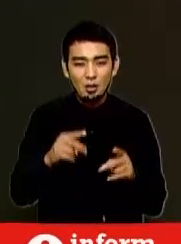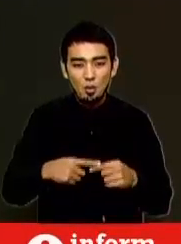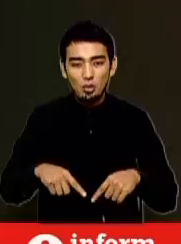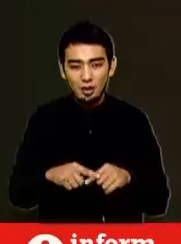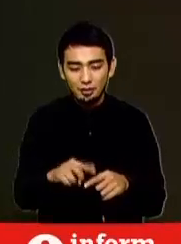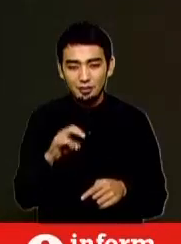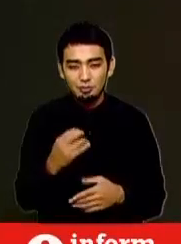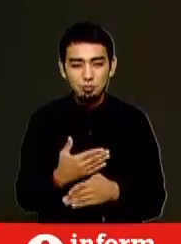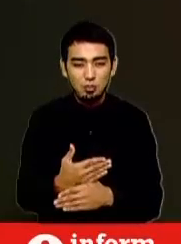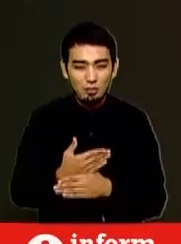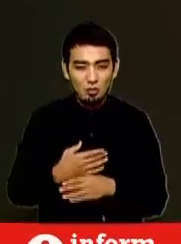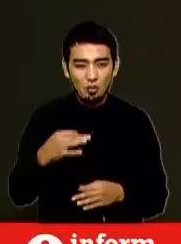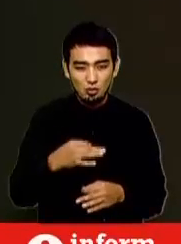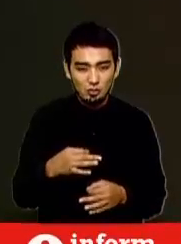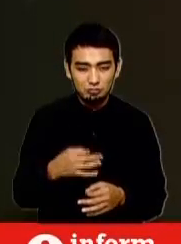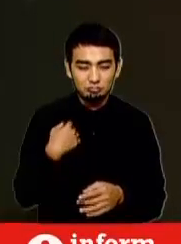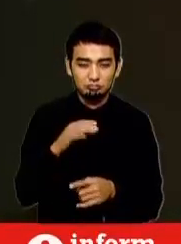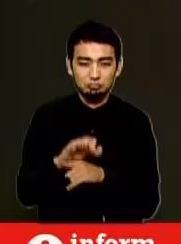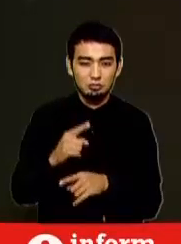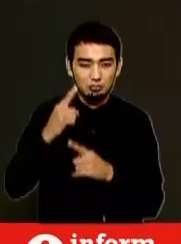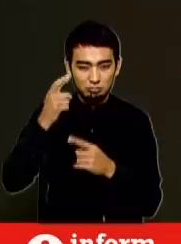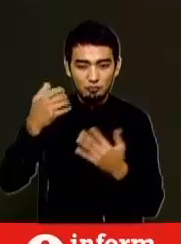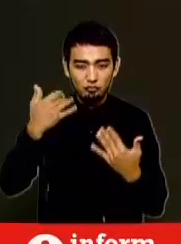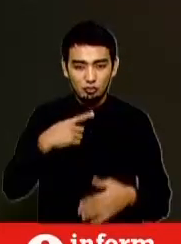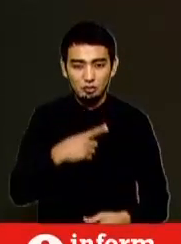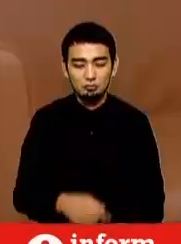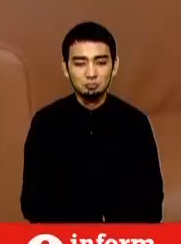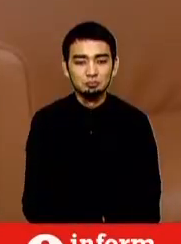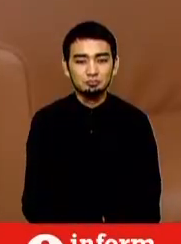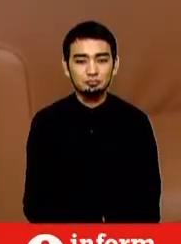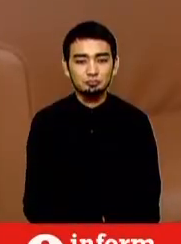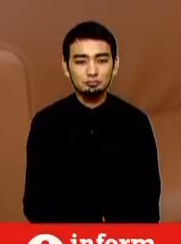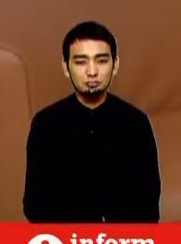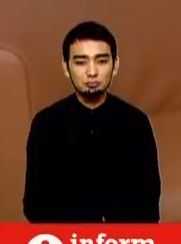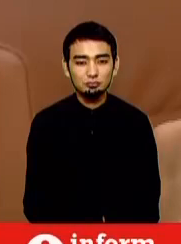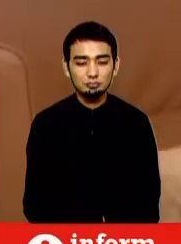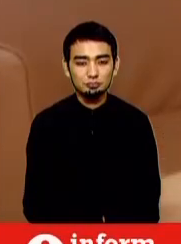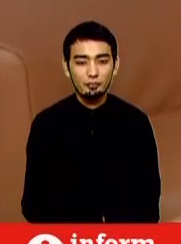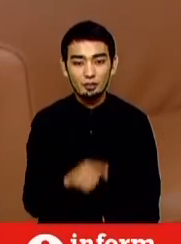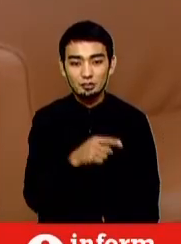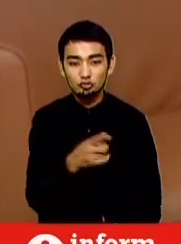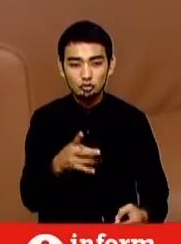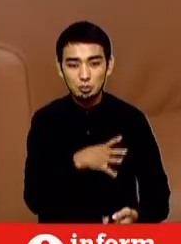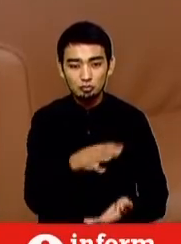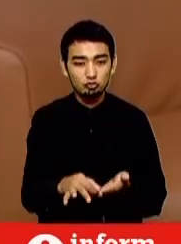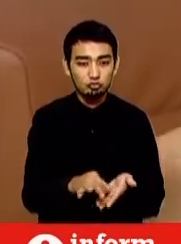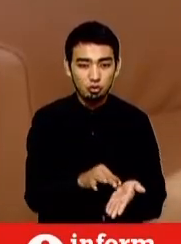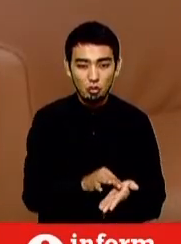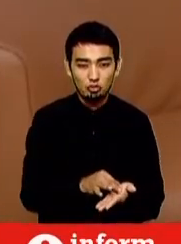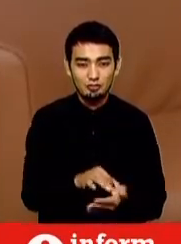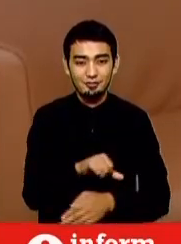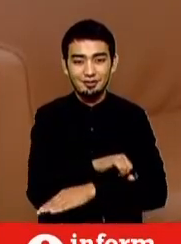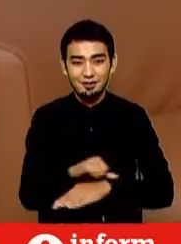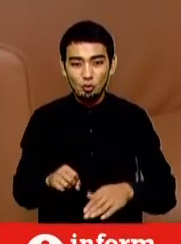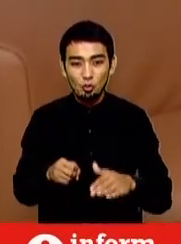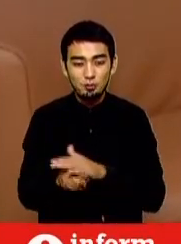құқықтық көмек көрсету туралы халықаралық тапсырма жіберілгенін айтады. Сол уақытта дереу шекараны кесіп